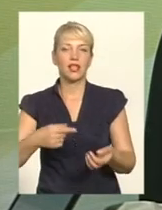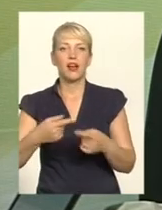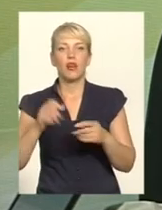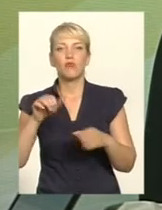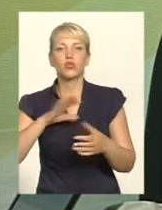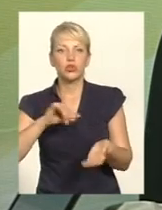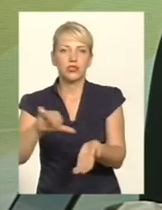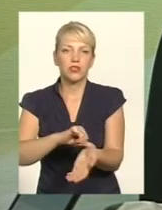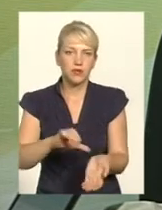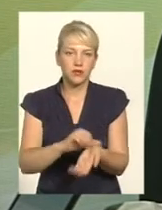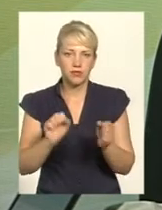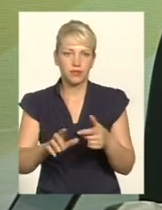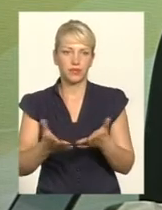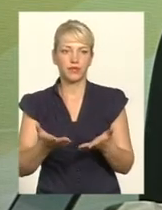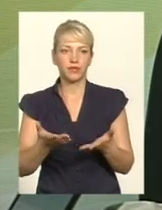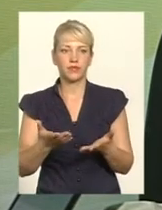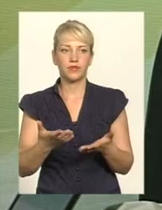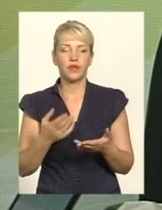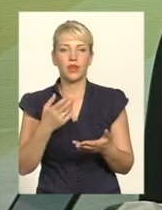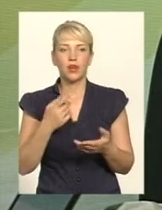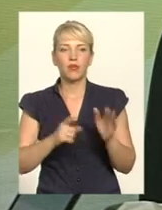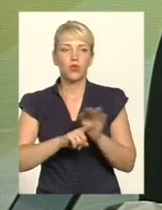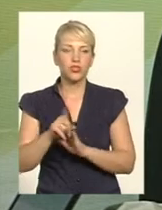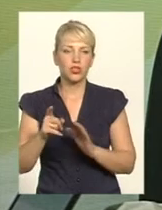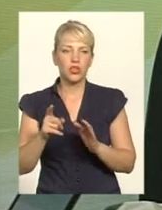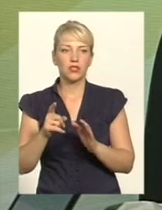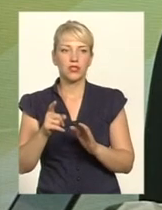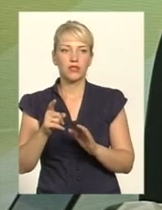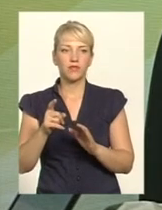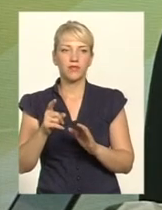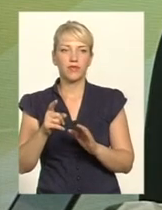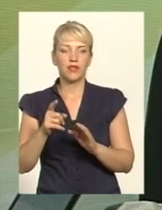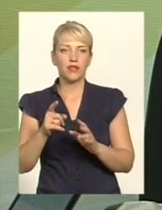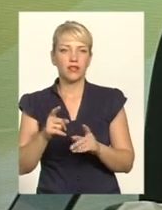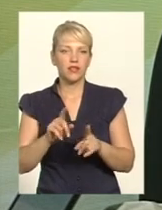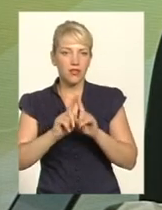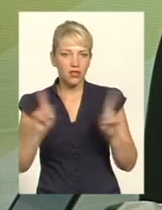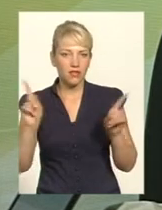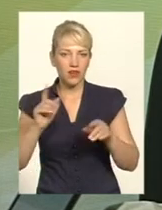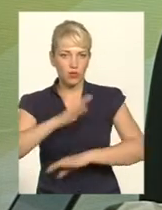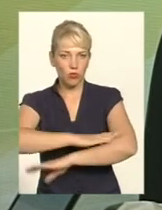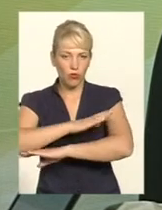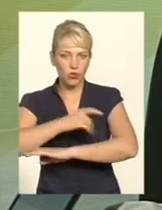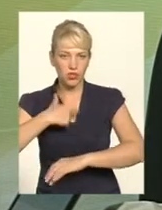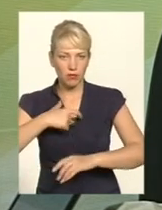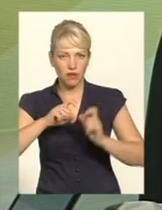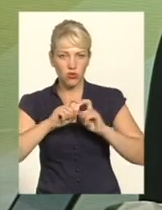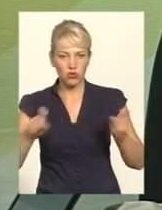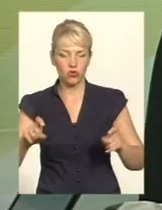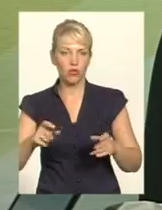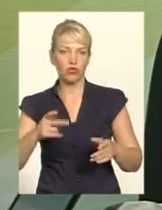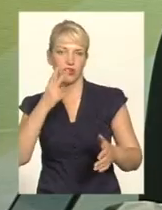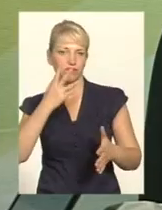речовинами хімічними, вони починають неадекватно себе поводити в школі, вони починають демонстративну